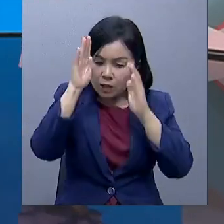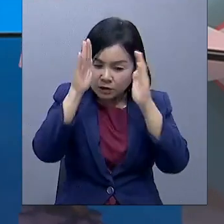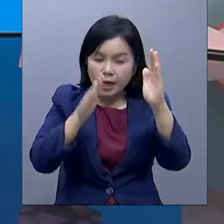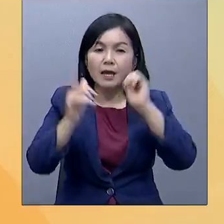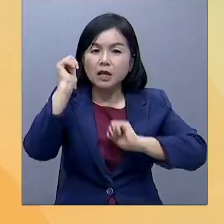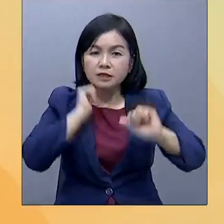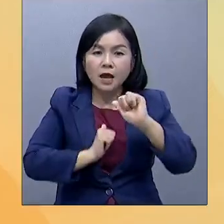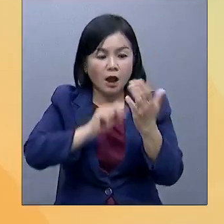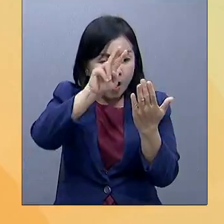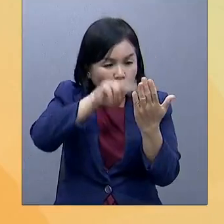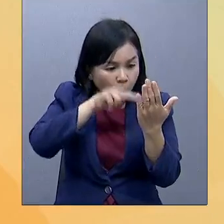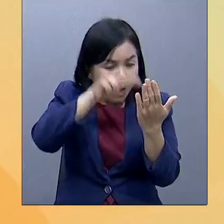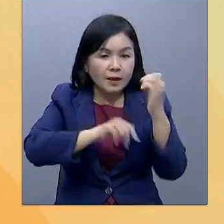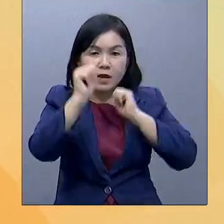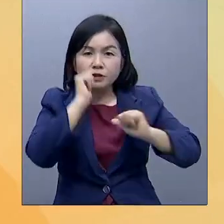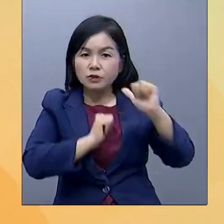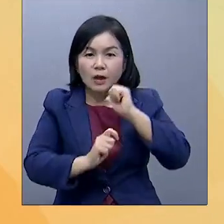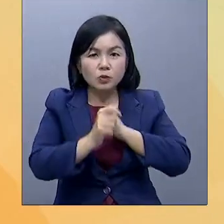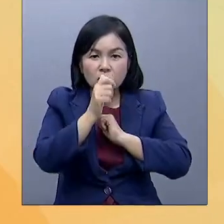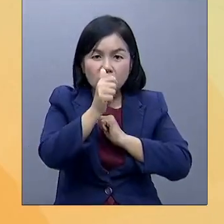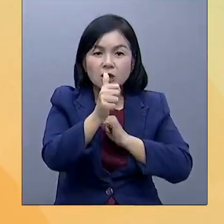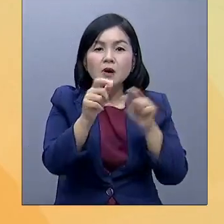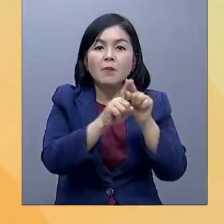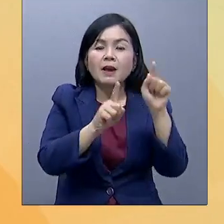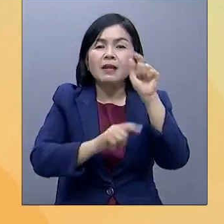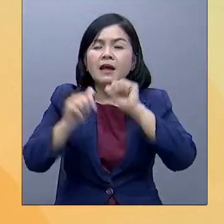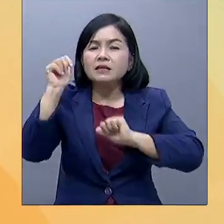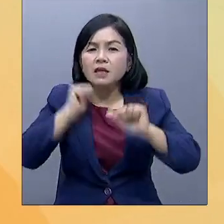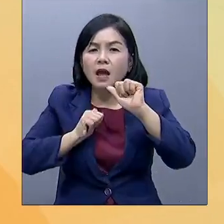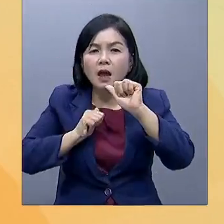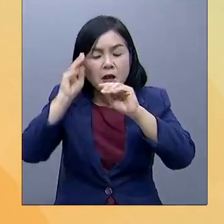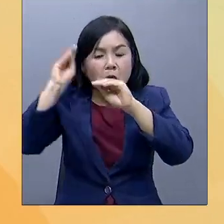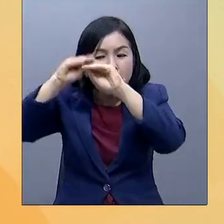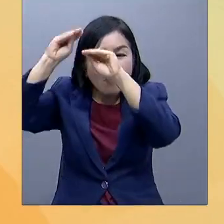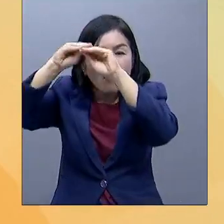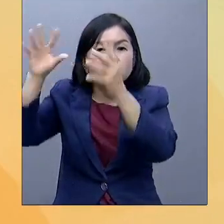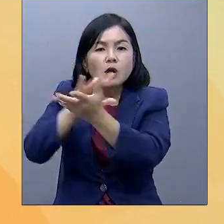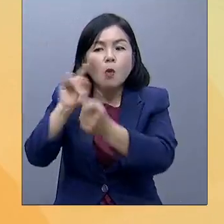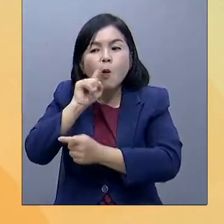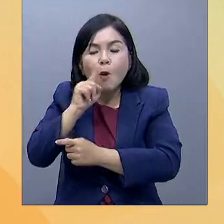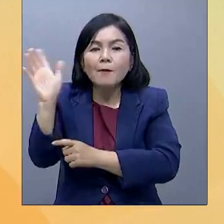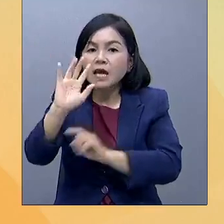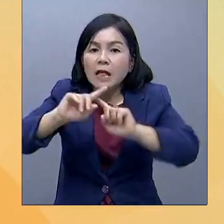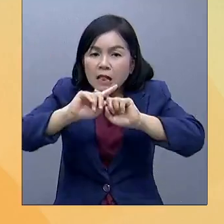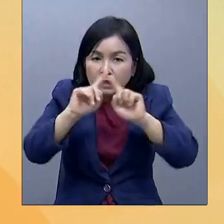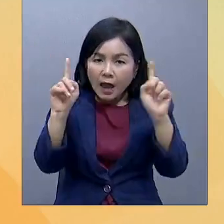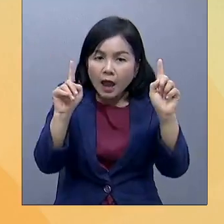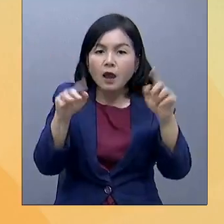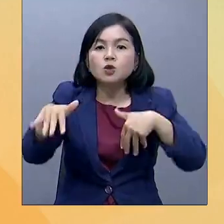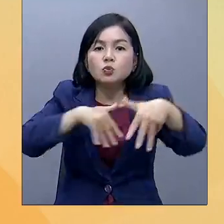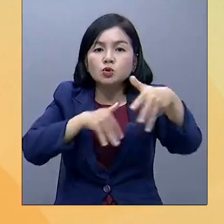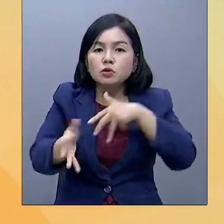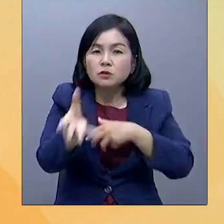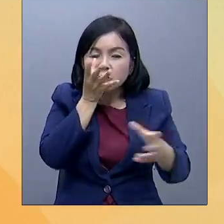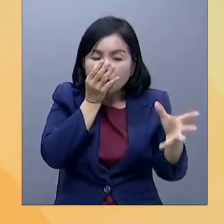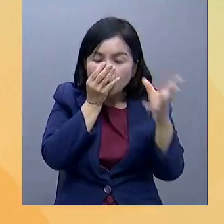บทดีบทเป็นมีความเป็นมนุษย์ที่แบบมันไม่ใช่ละครที่เสร็จสีสังคมอะไรแต่เป็นละครที่ให้อะไรดีๆกับสังคม